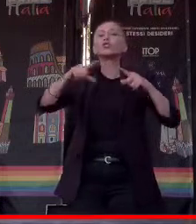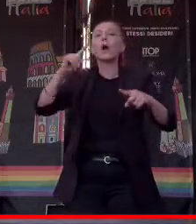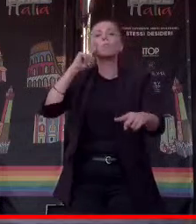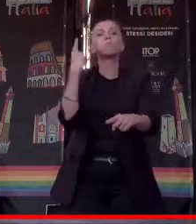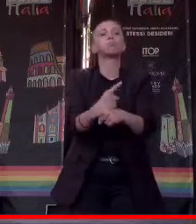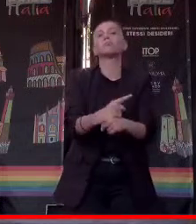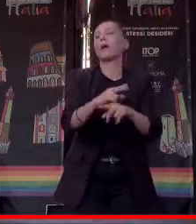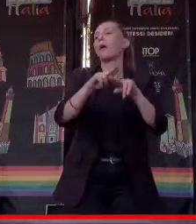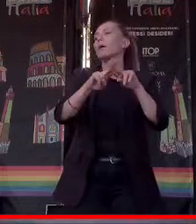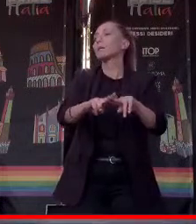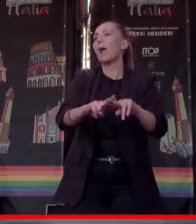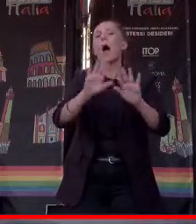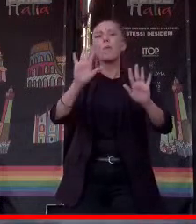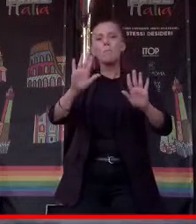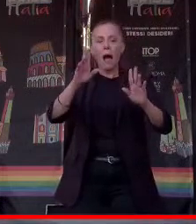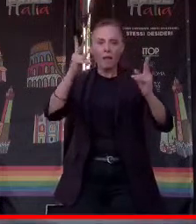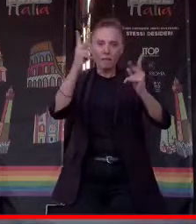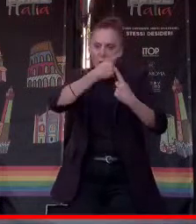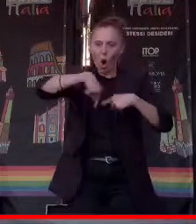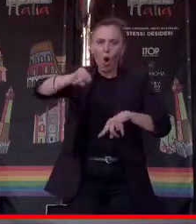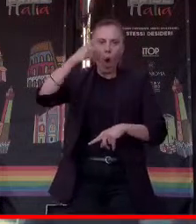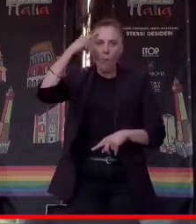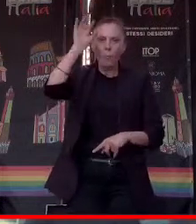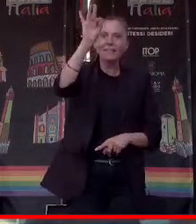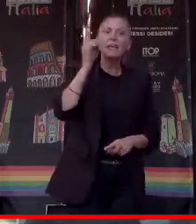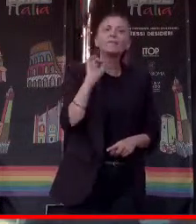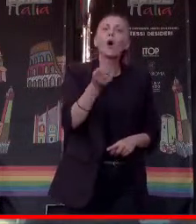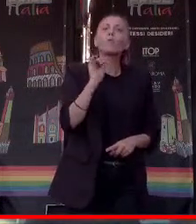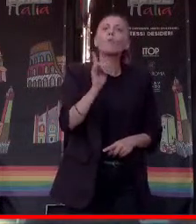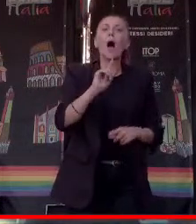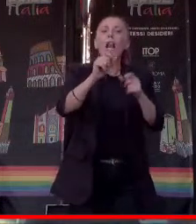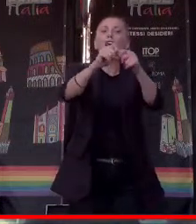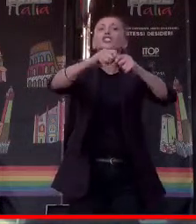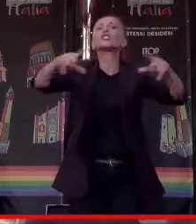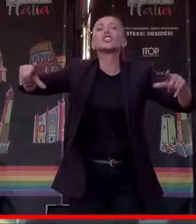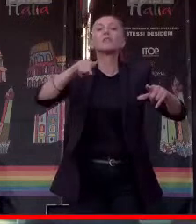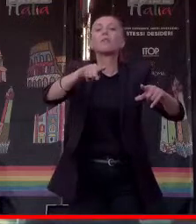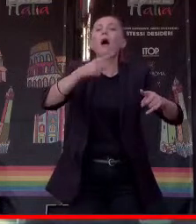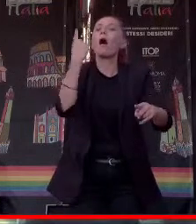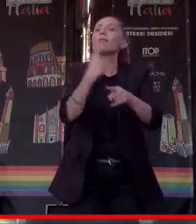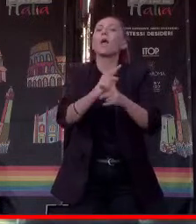la città, casomai, Andrei. Lo capisci? Dai, però, giusto.